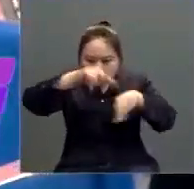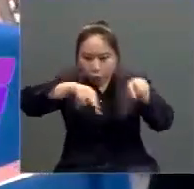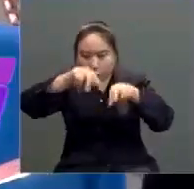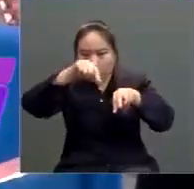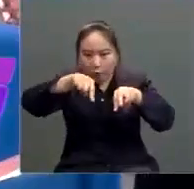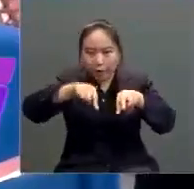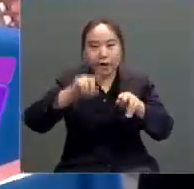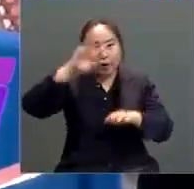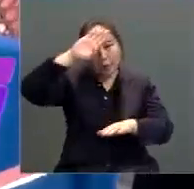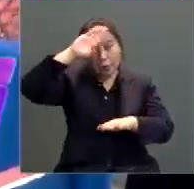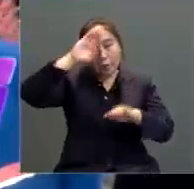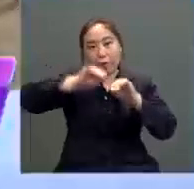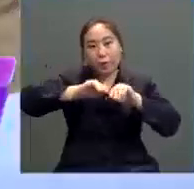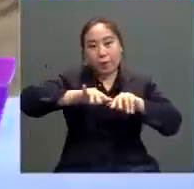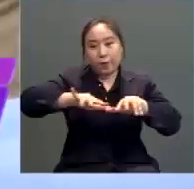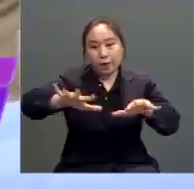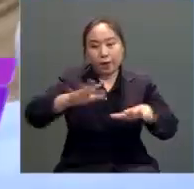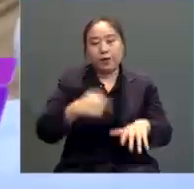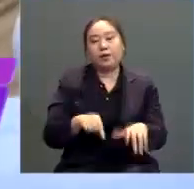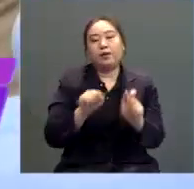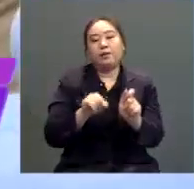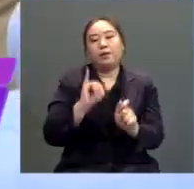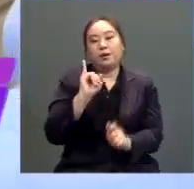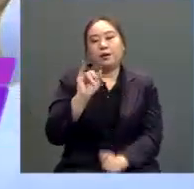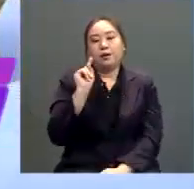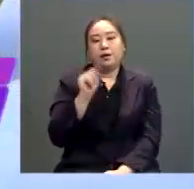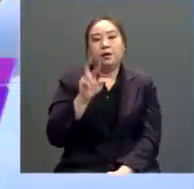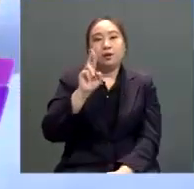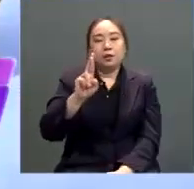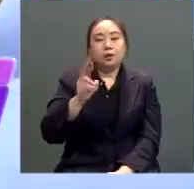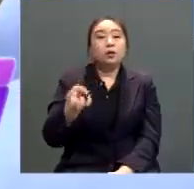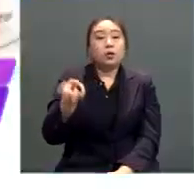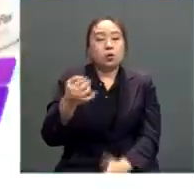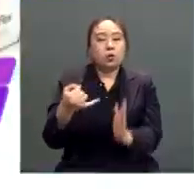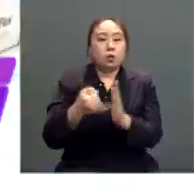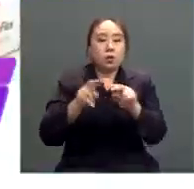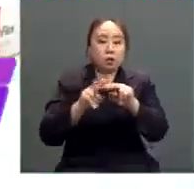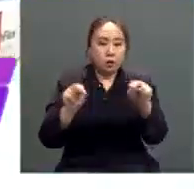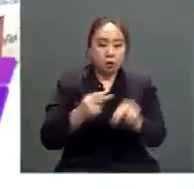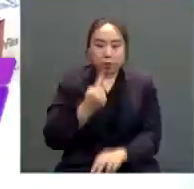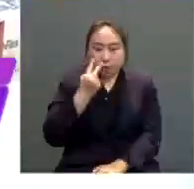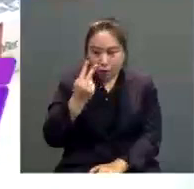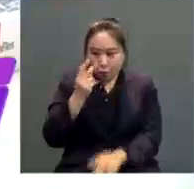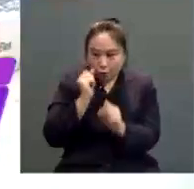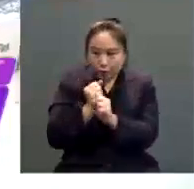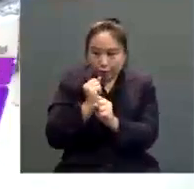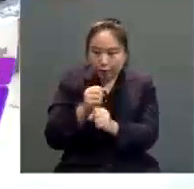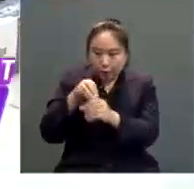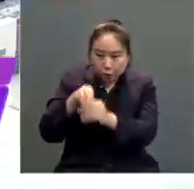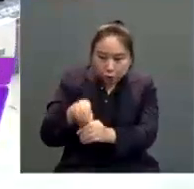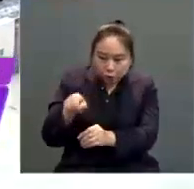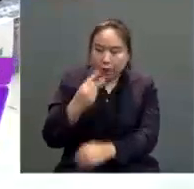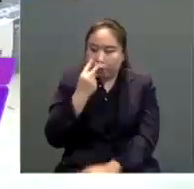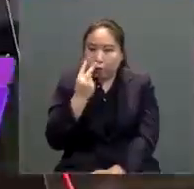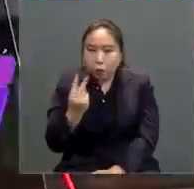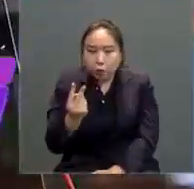ตำบลไซใหญ่อำเภอไซน้อยจังหวัดนนทบุรีเพื่อติดตามการทำงานของเจ้าหน้าที่ประจำจุดตรวจ